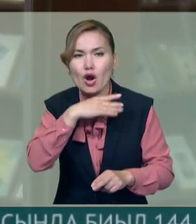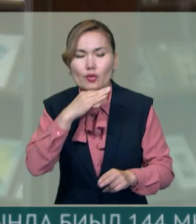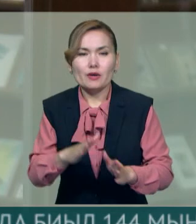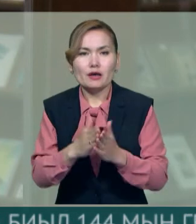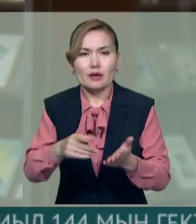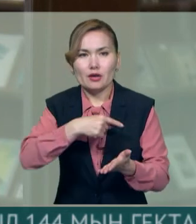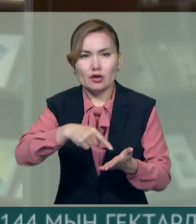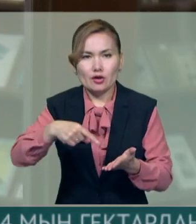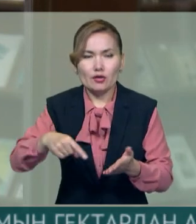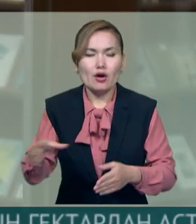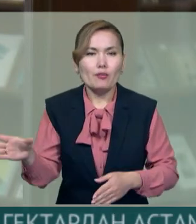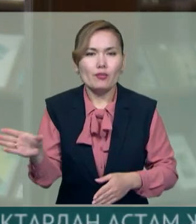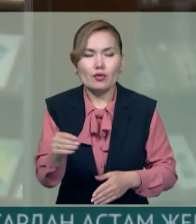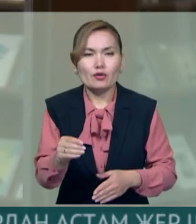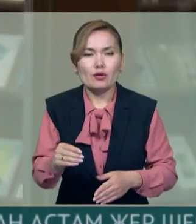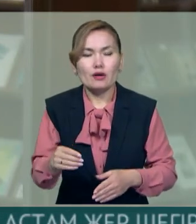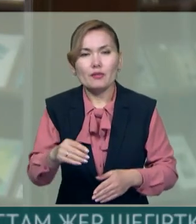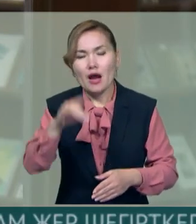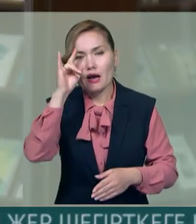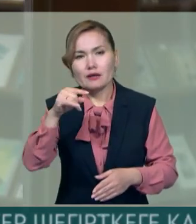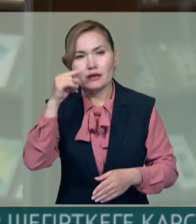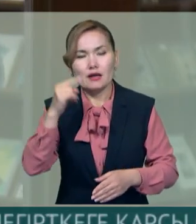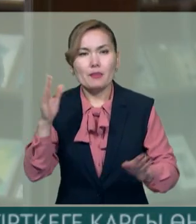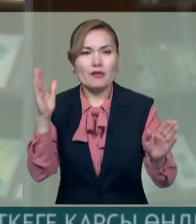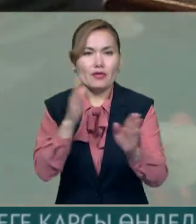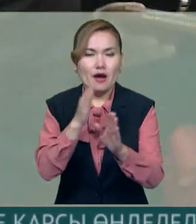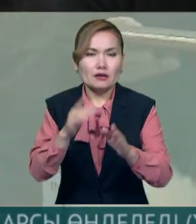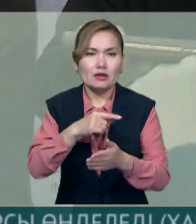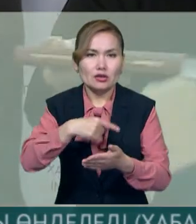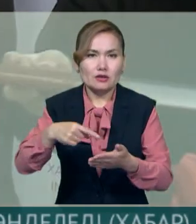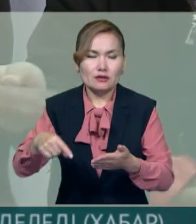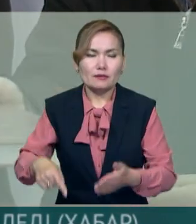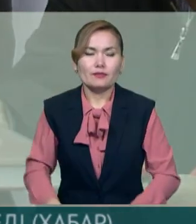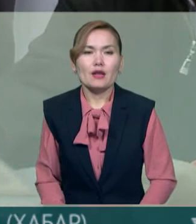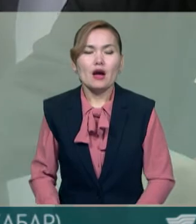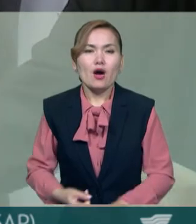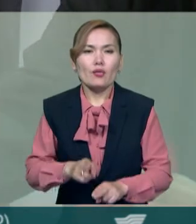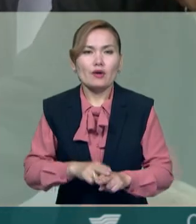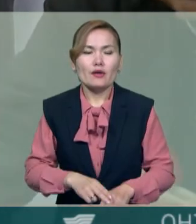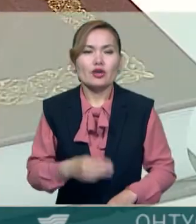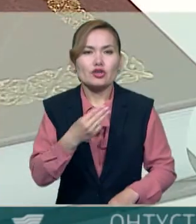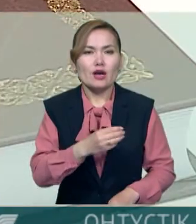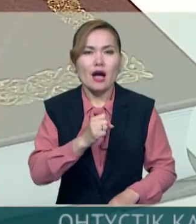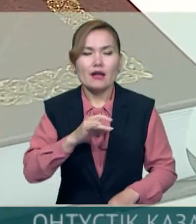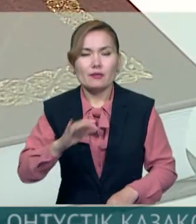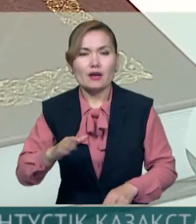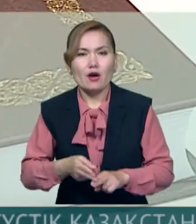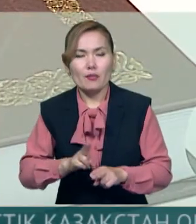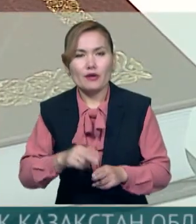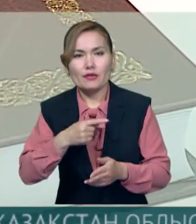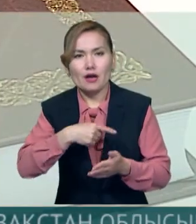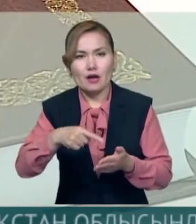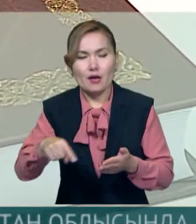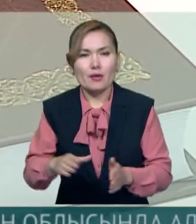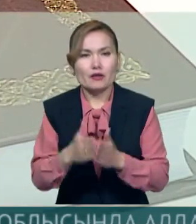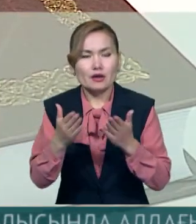басқа мына бүкіл шығармаларында қазақ пен қырғыздың тағдыры қатар өрілген. Форумда Айтматов империяның соңғы жазушысы атты